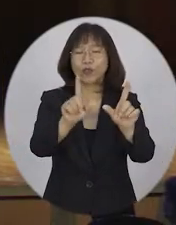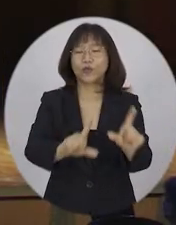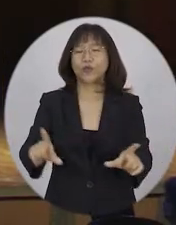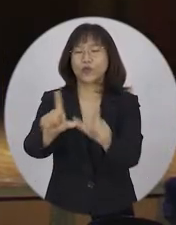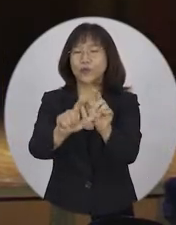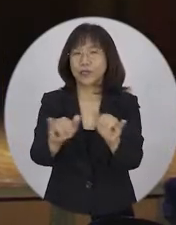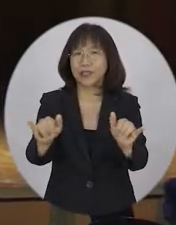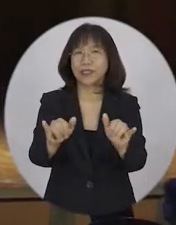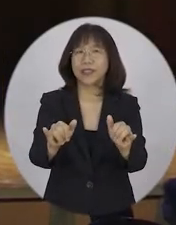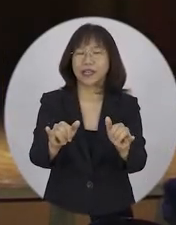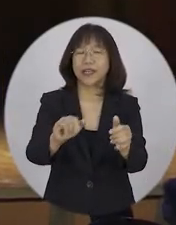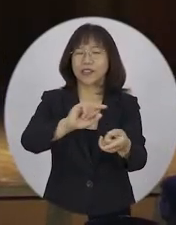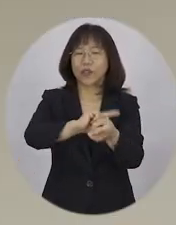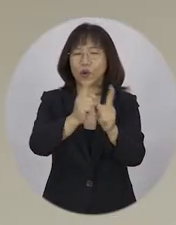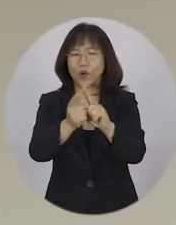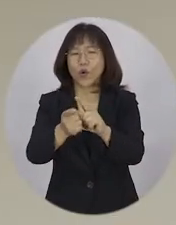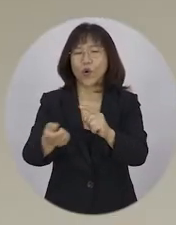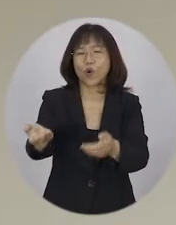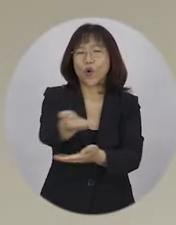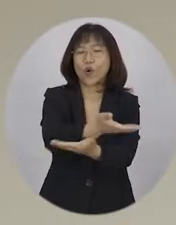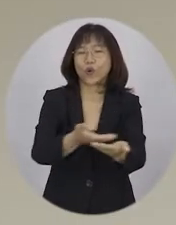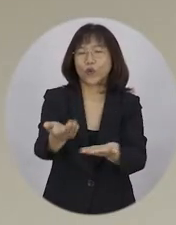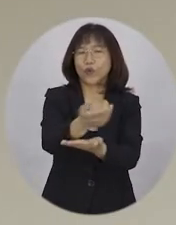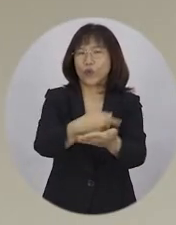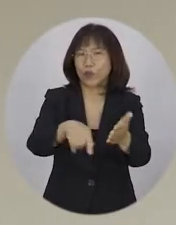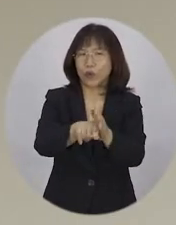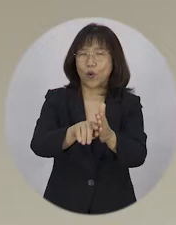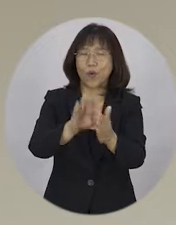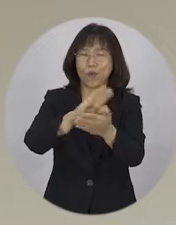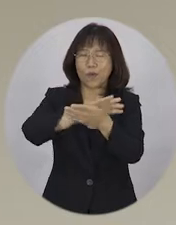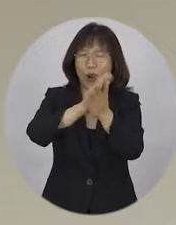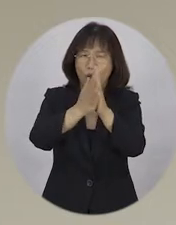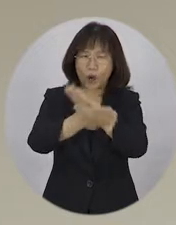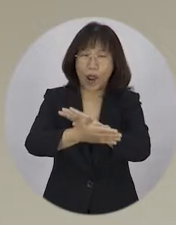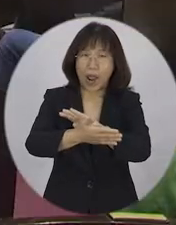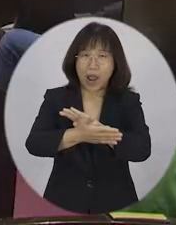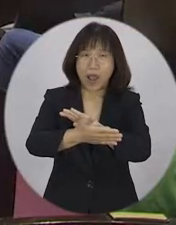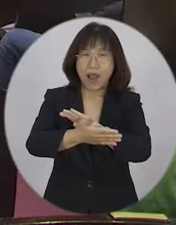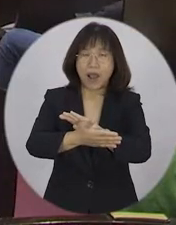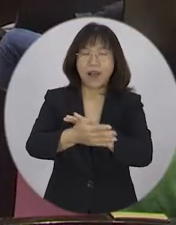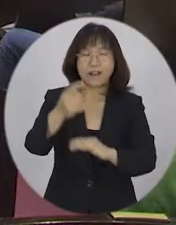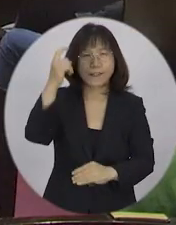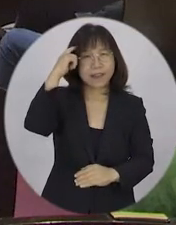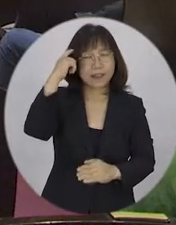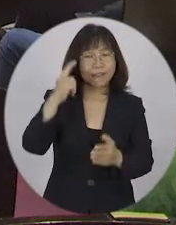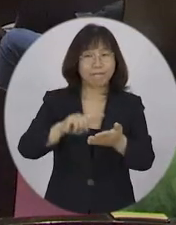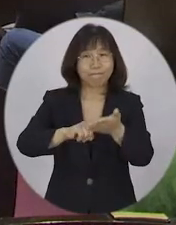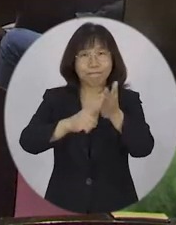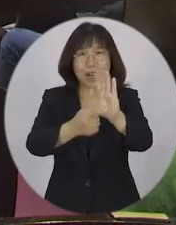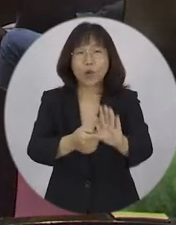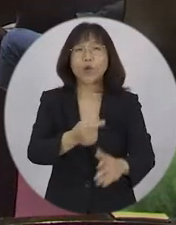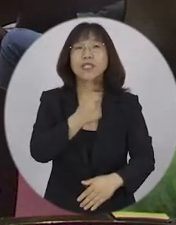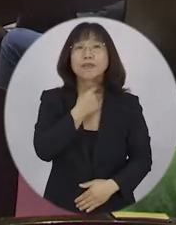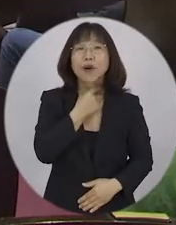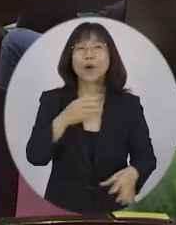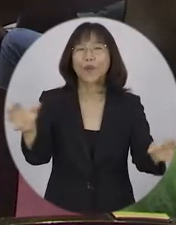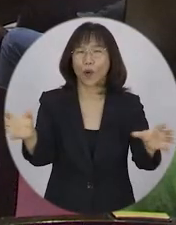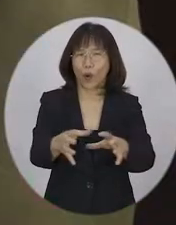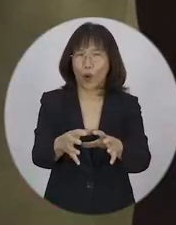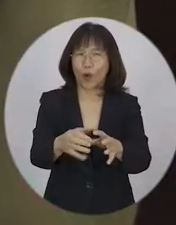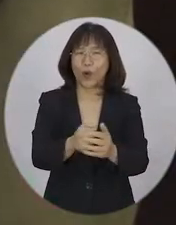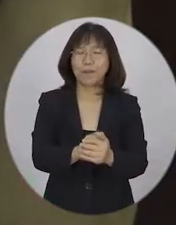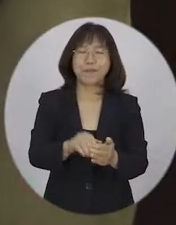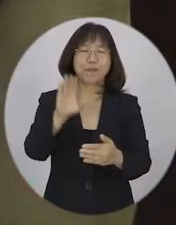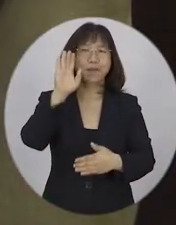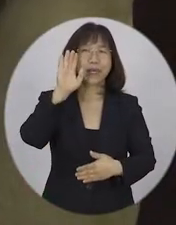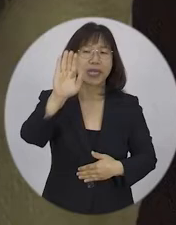위한 계획을 국민들과 공유하고 변화의 의지를 알리기 위해 마련했습니다 기본 계획에는 미래를